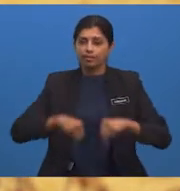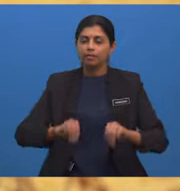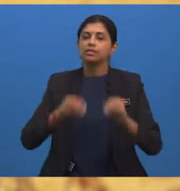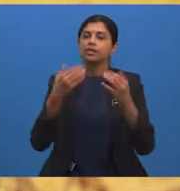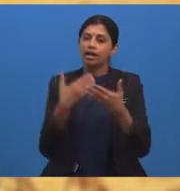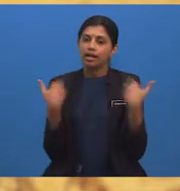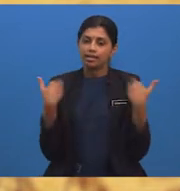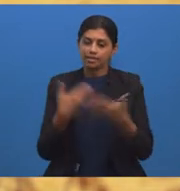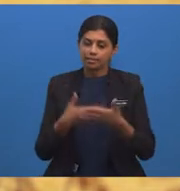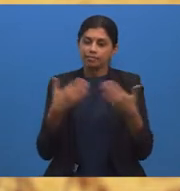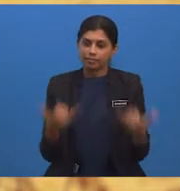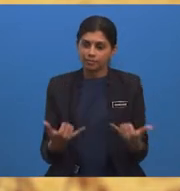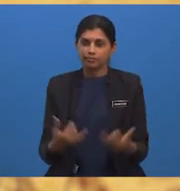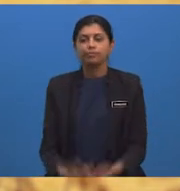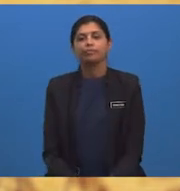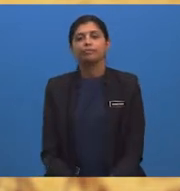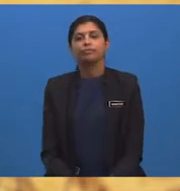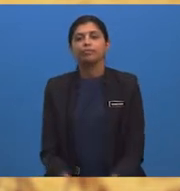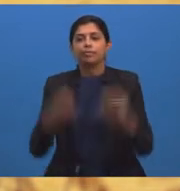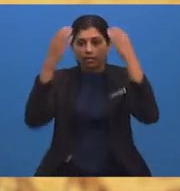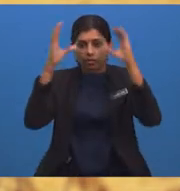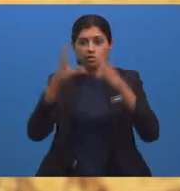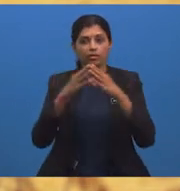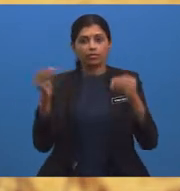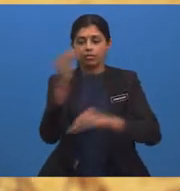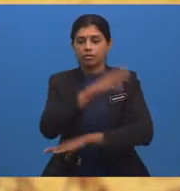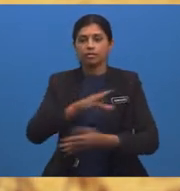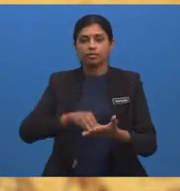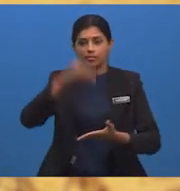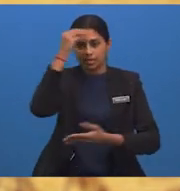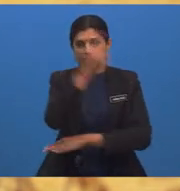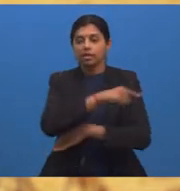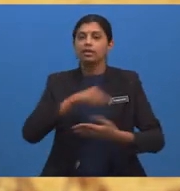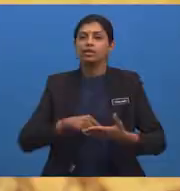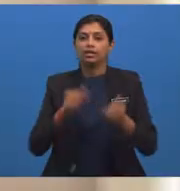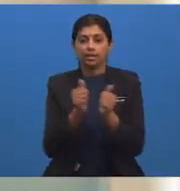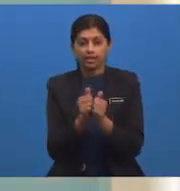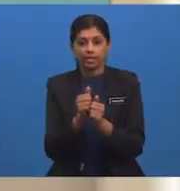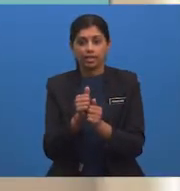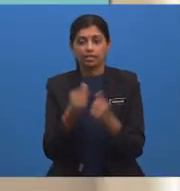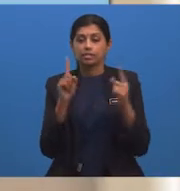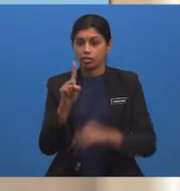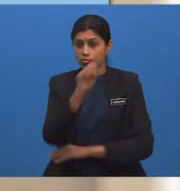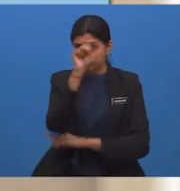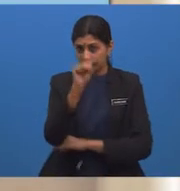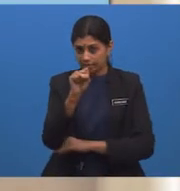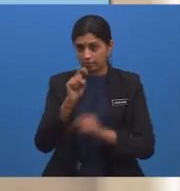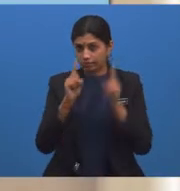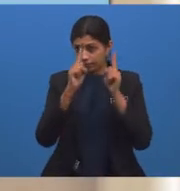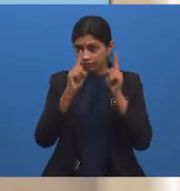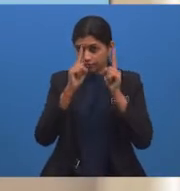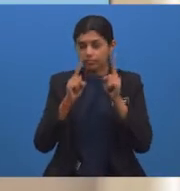sehingga hari ini. Cikgu akhiri pembelajaran kita hari ini dengan tugasan soalan esei. Soalannya,